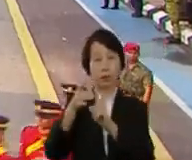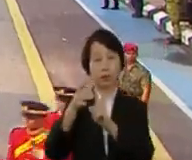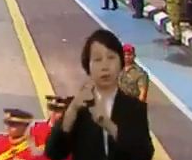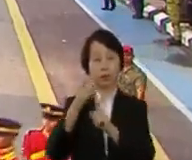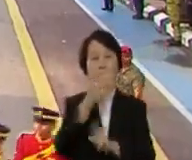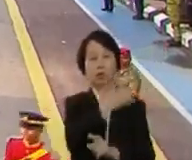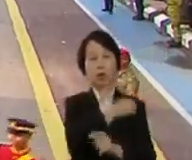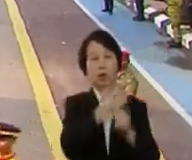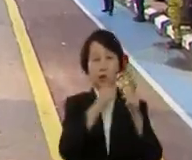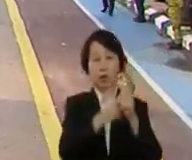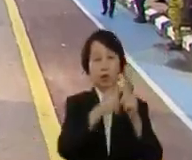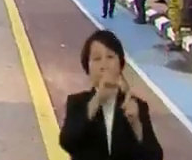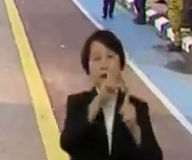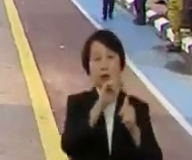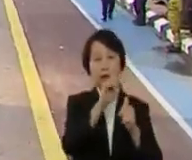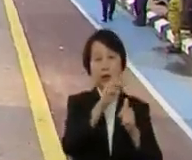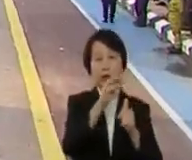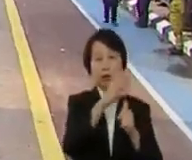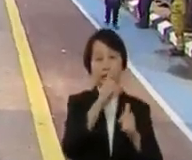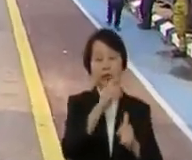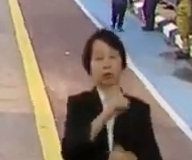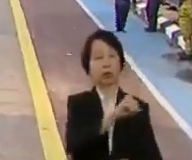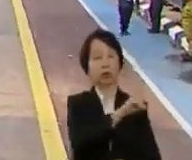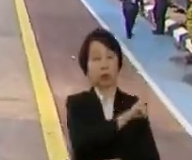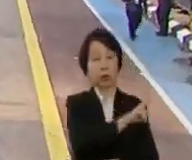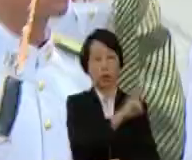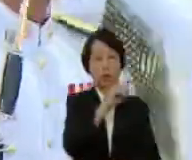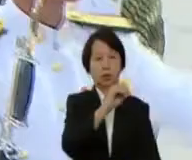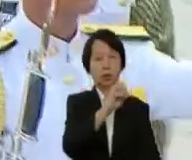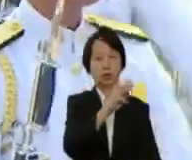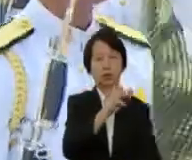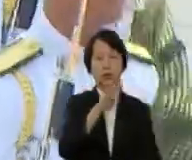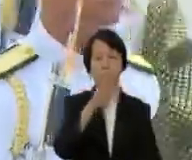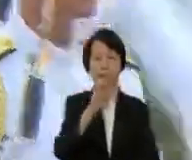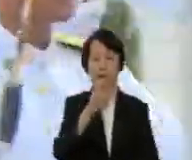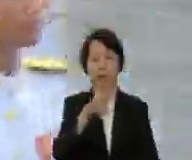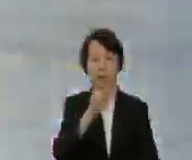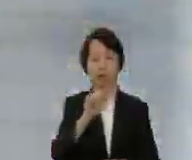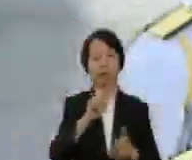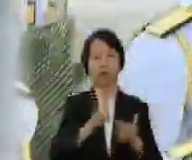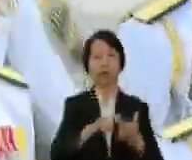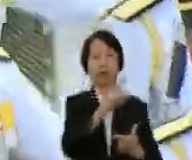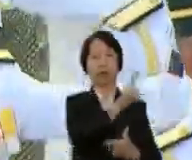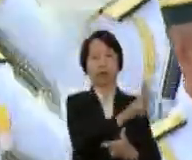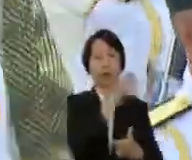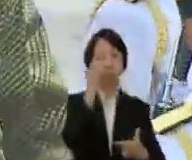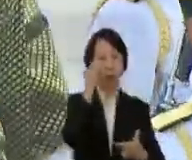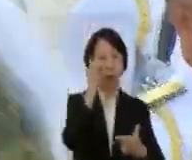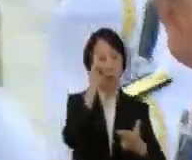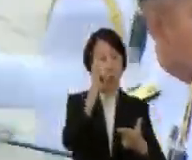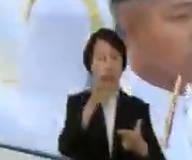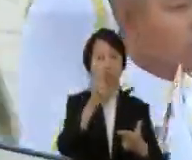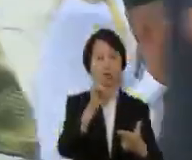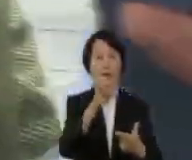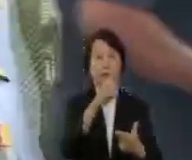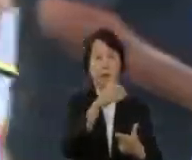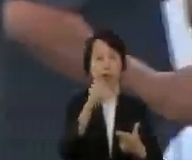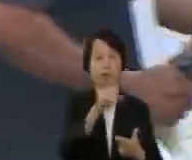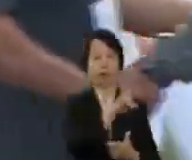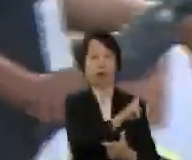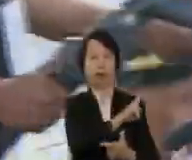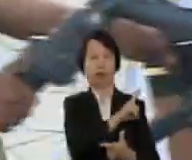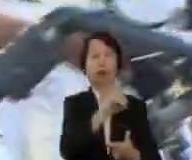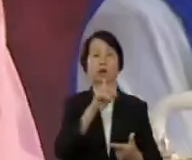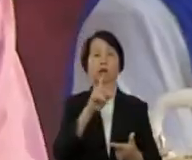memerintah pertama bagi 1RAMD ialah Lieutenant Colonel GMC Bruce, manakala pegawai memerintah Melayu pertama 1RAMD ialah Lieutenant